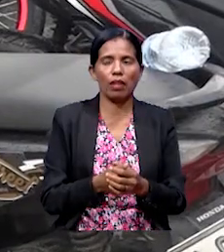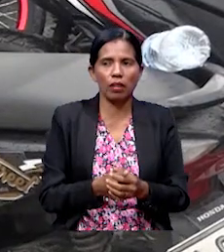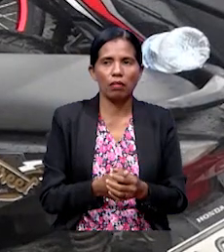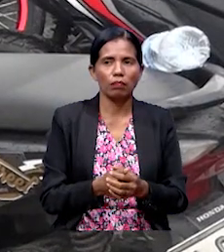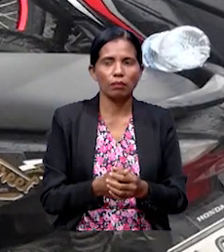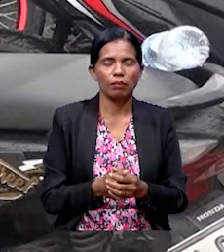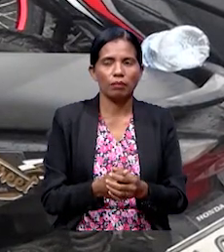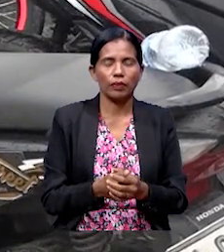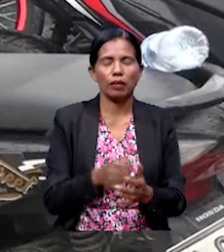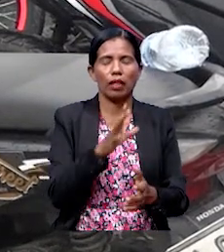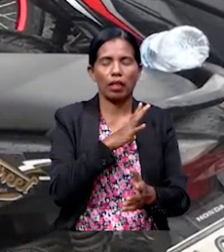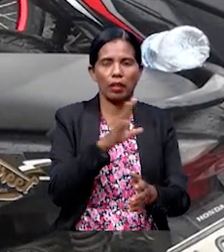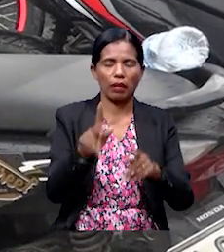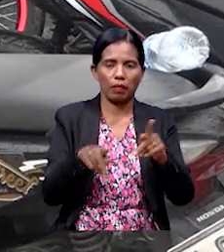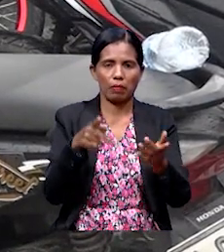passa